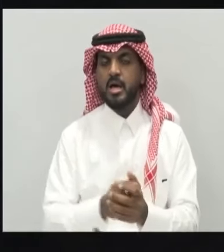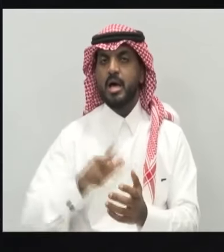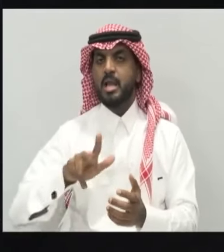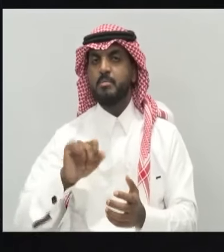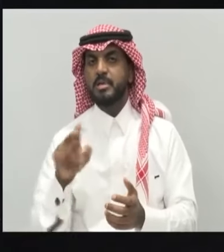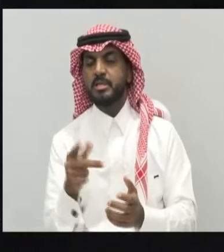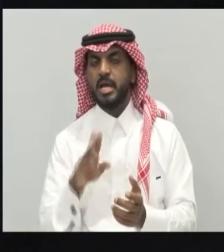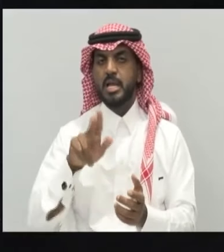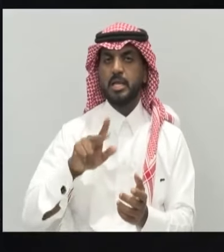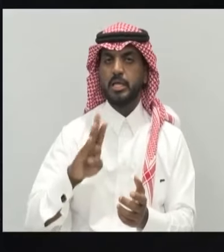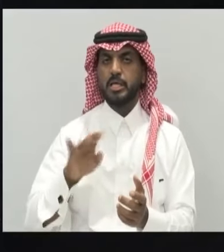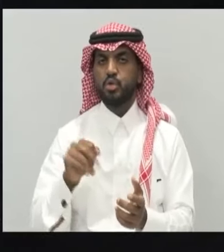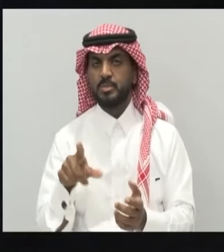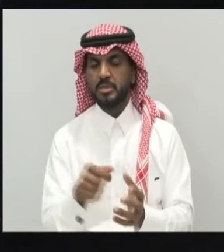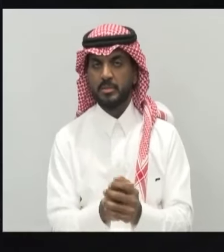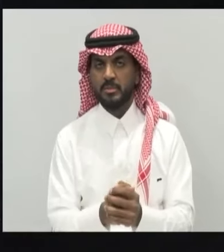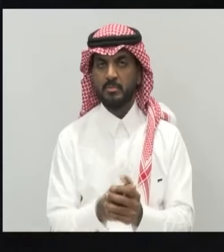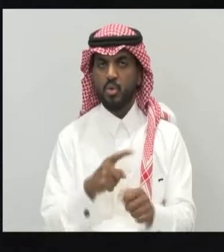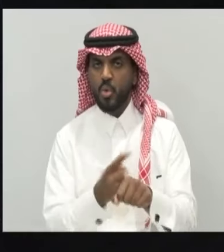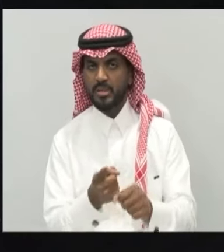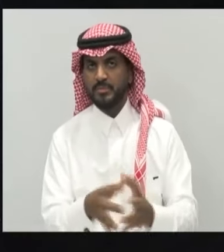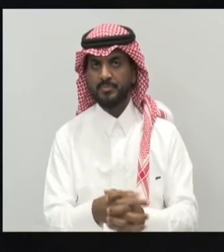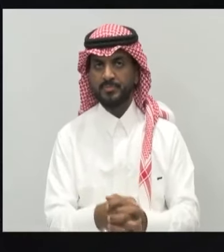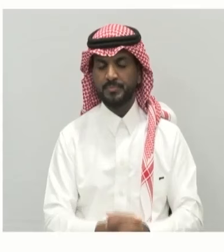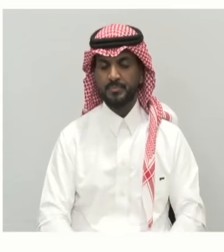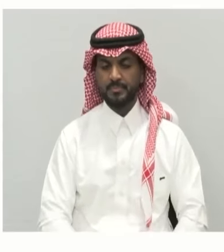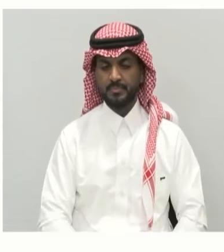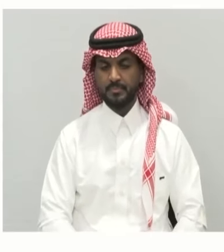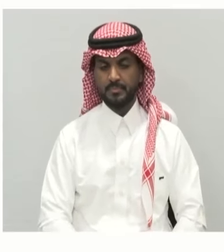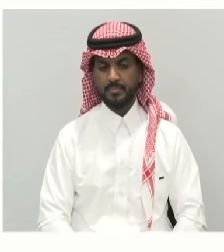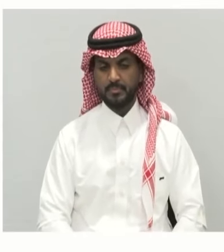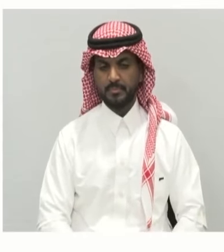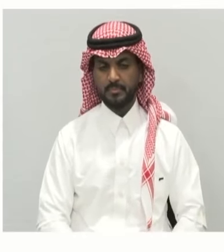المتر الكيلومتر تفضلوا يا ابطال معكم بها من الزمن فكروا